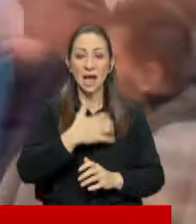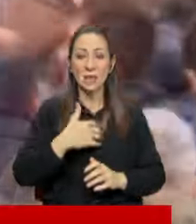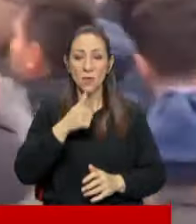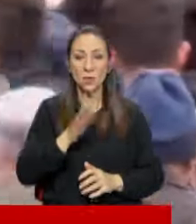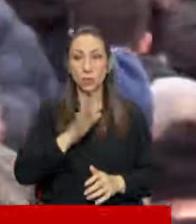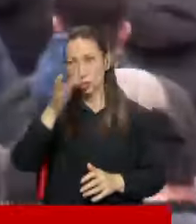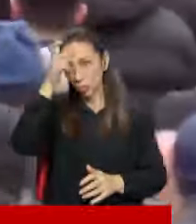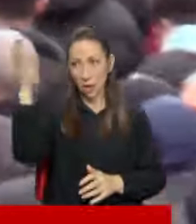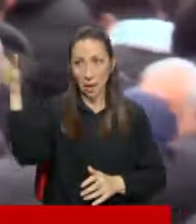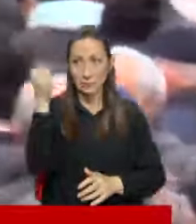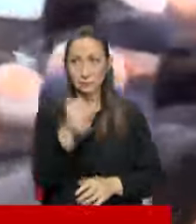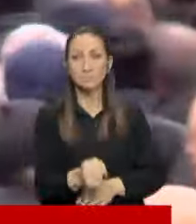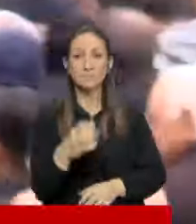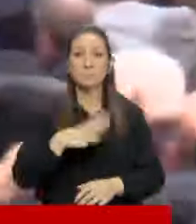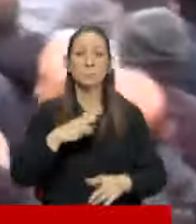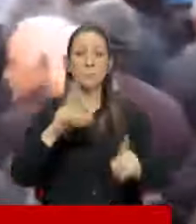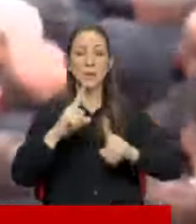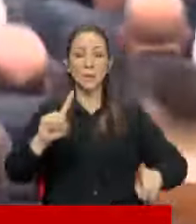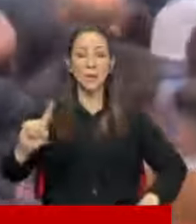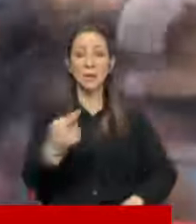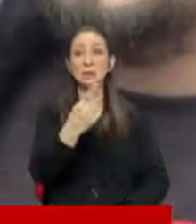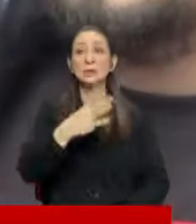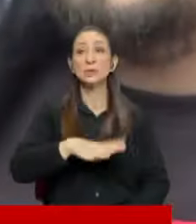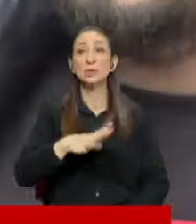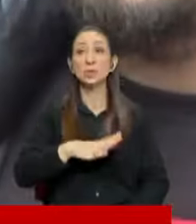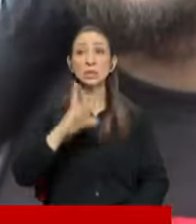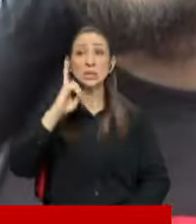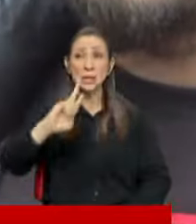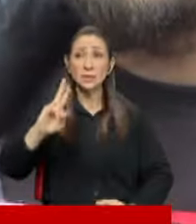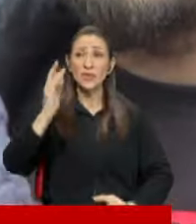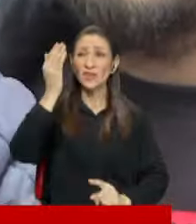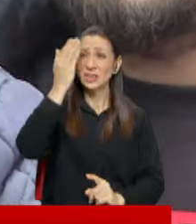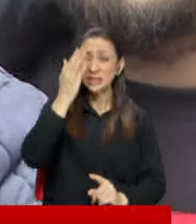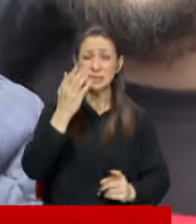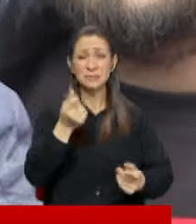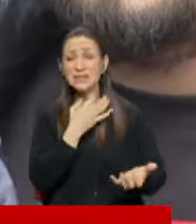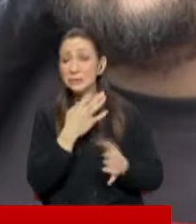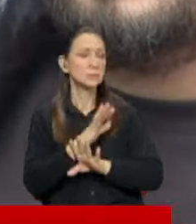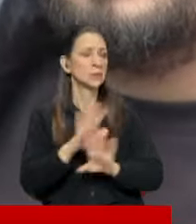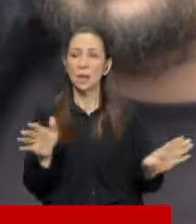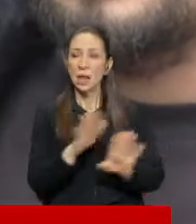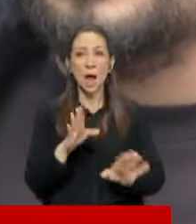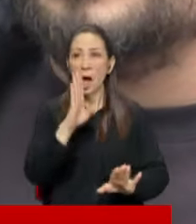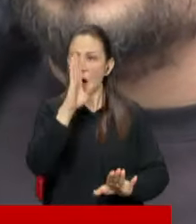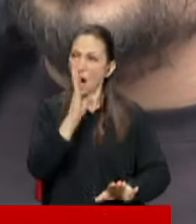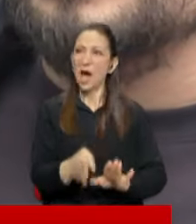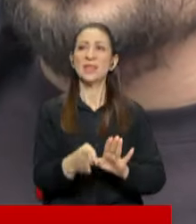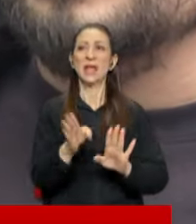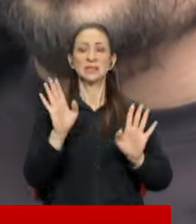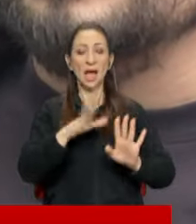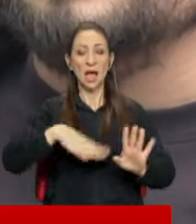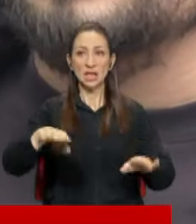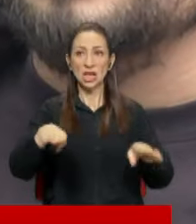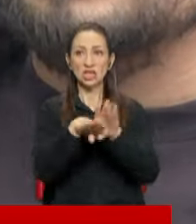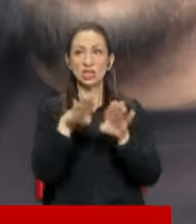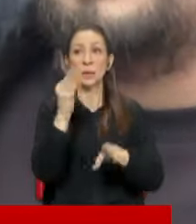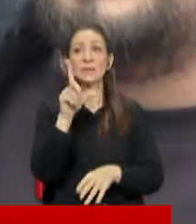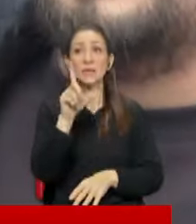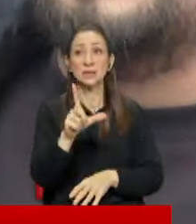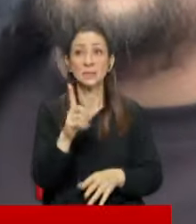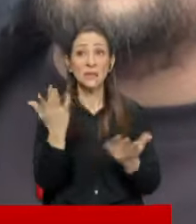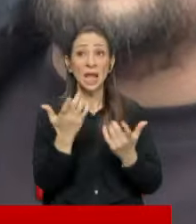oğlun Türkiye'ye getirilmesini, yargılanmasını istiyor. Zenginmiş, fakirmiş, garibanmış değil. Adalet ise adalet herkese eşit olması